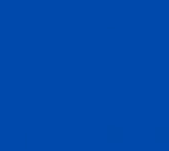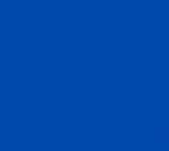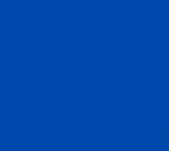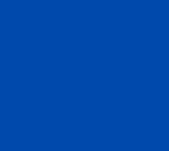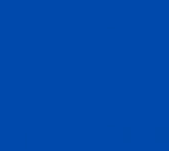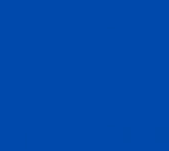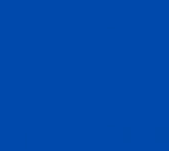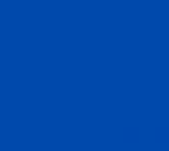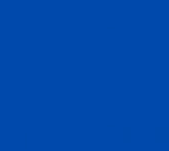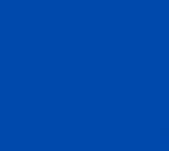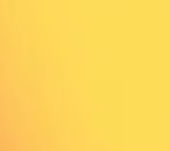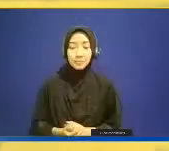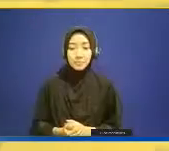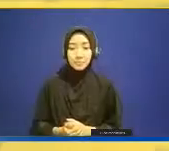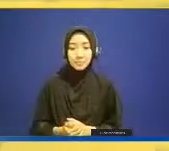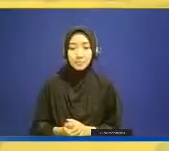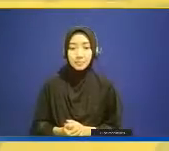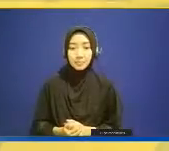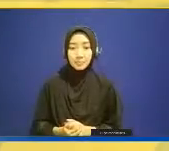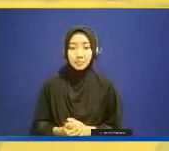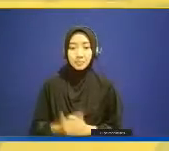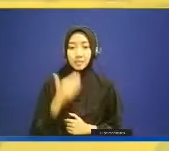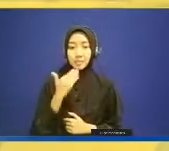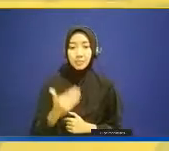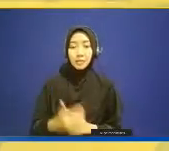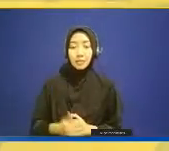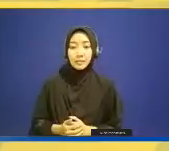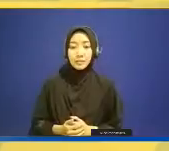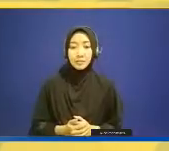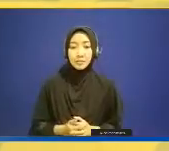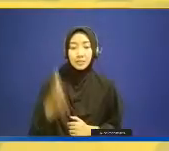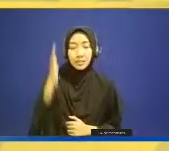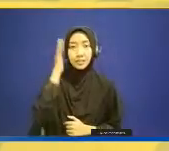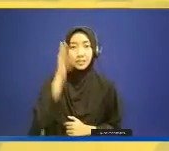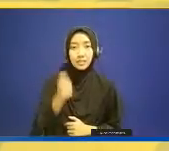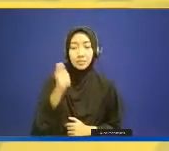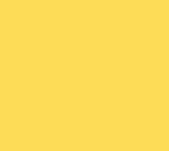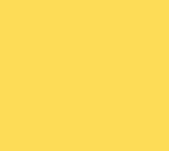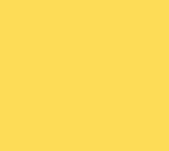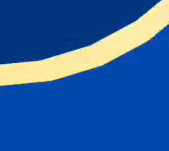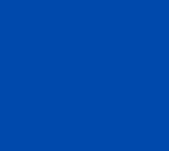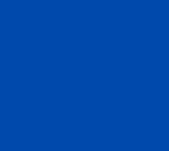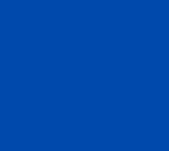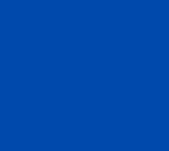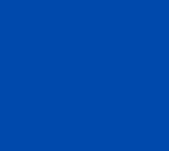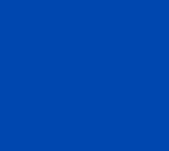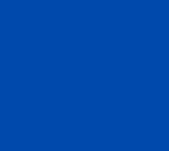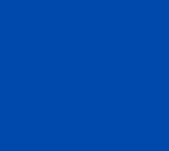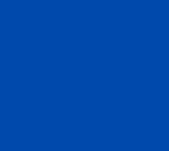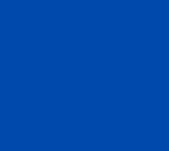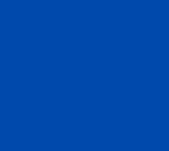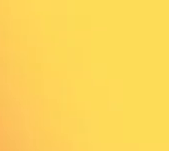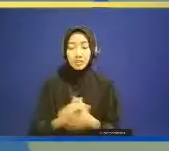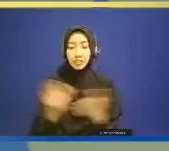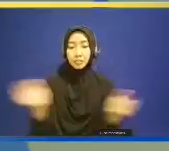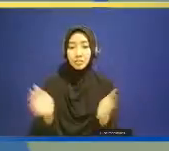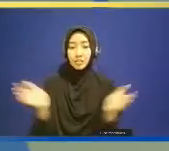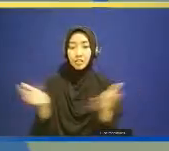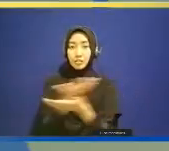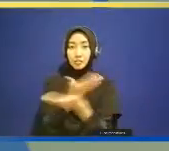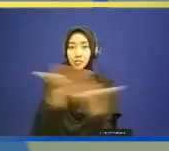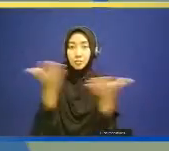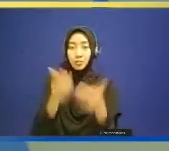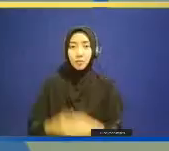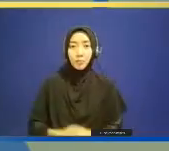silakan terima kaki Assalamualaikum warahmatullahi wabarakatuh salam sejahtera bagi